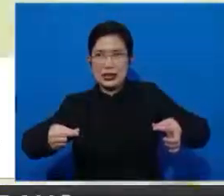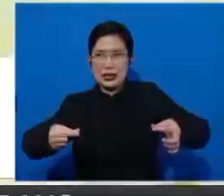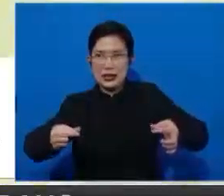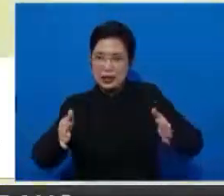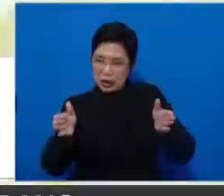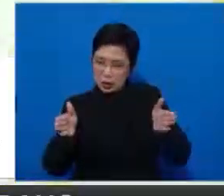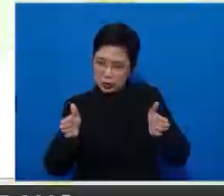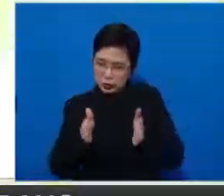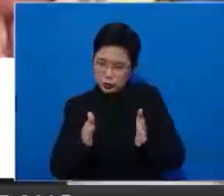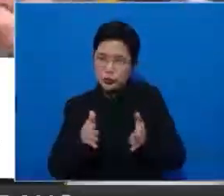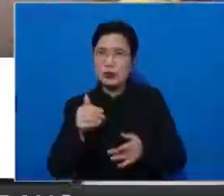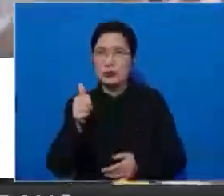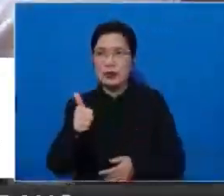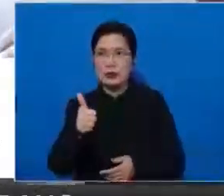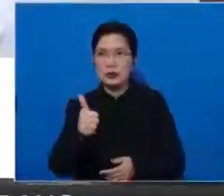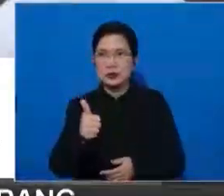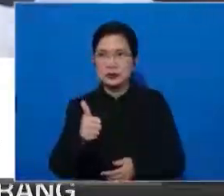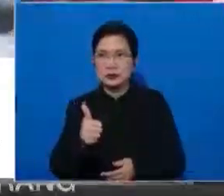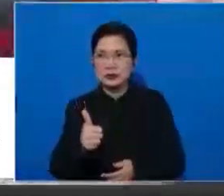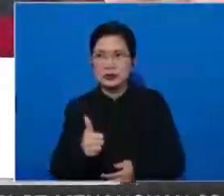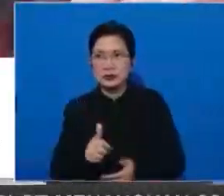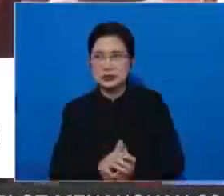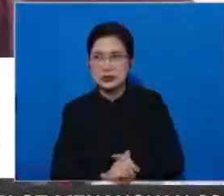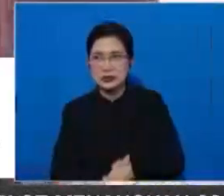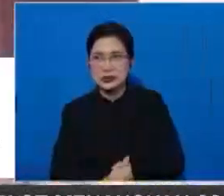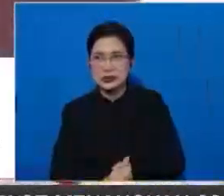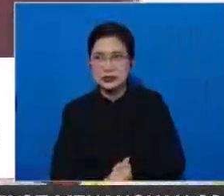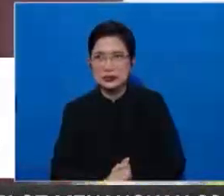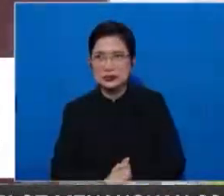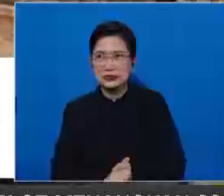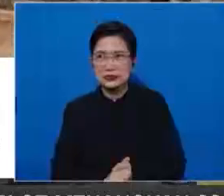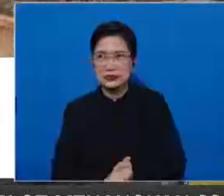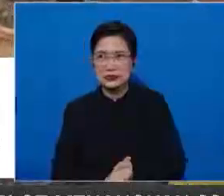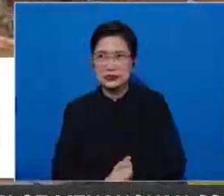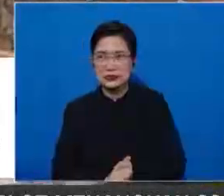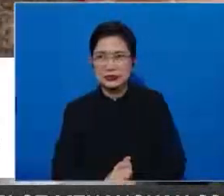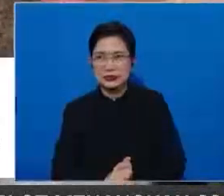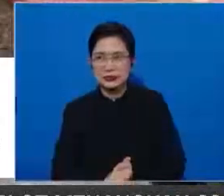menyusut, ini bagus hasilnya ya. Seperti usus, beneran usus ayam.